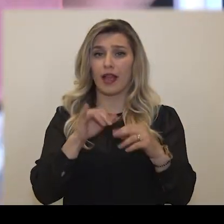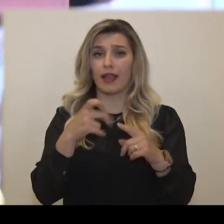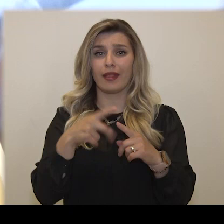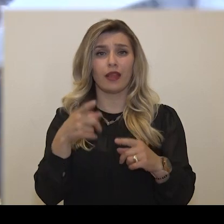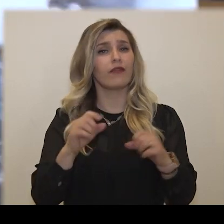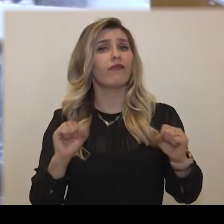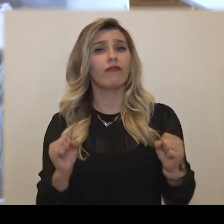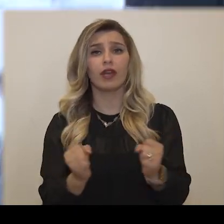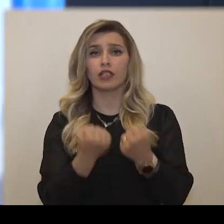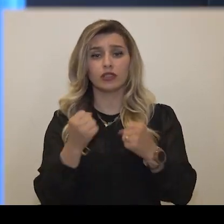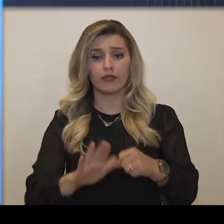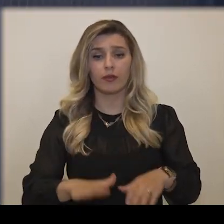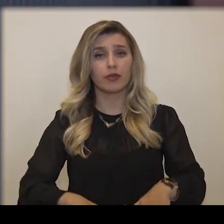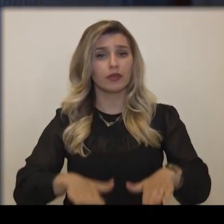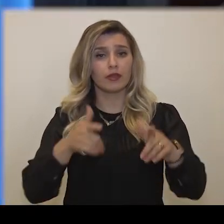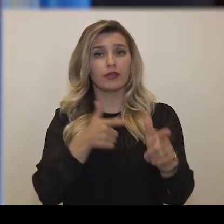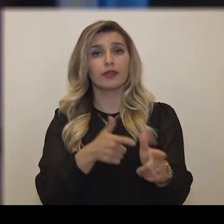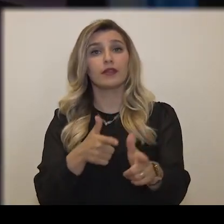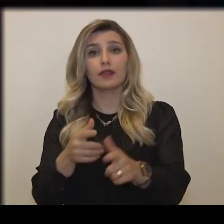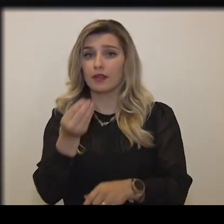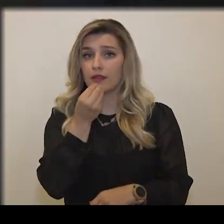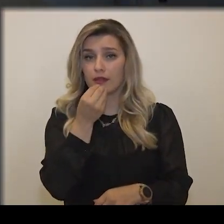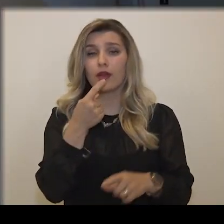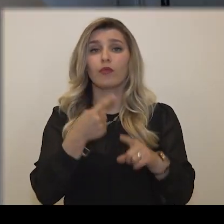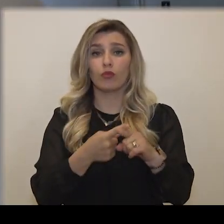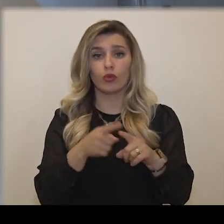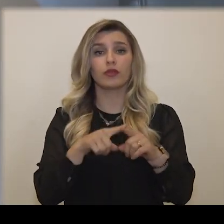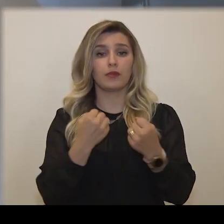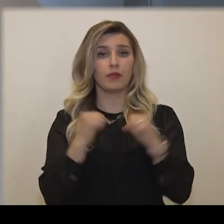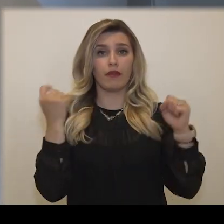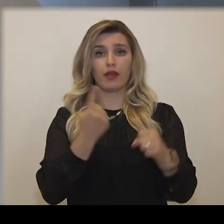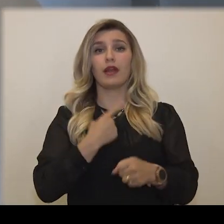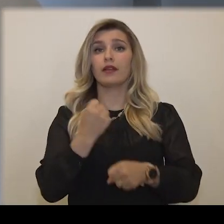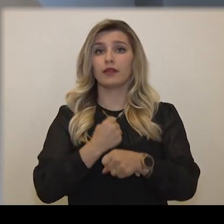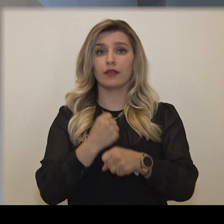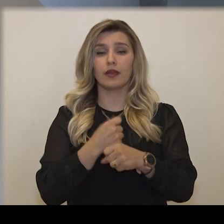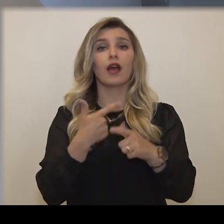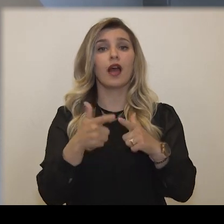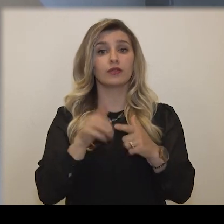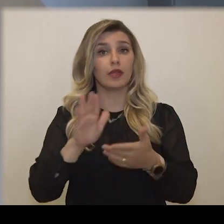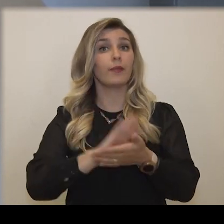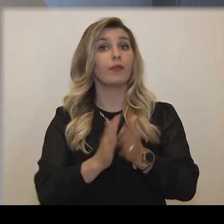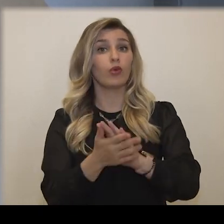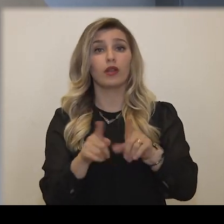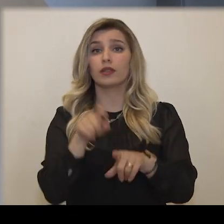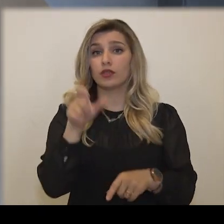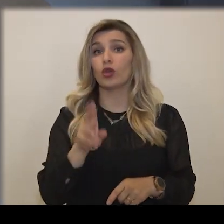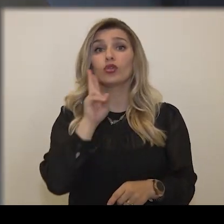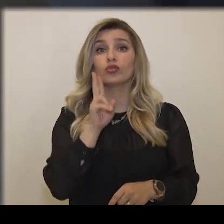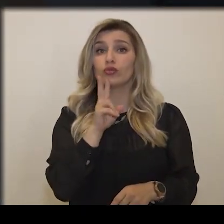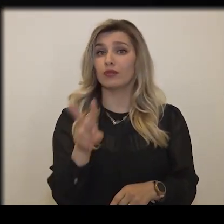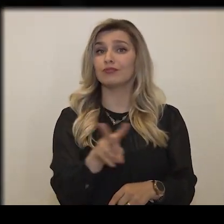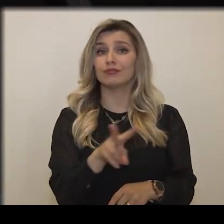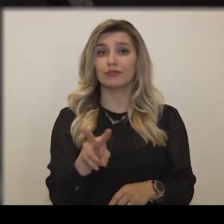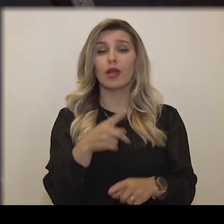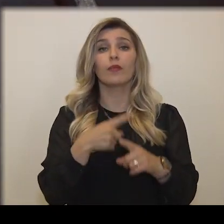Hidajetja e kishtë shumë të vështirë të rreste fëmijet dhe të ishte njëkosisht e pavarur, pasi që dhe bashkëshorti saj është